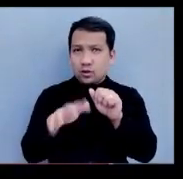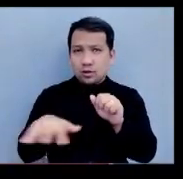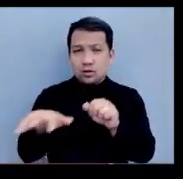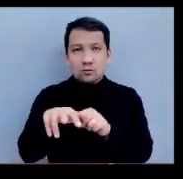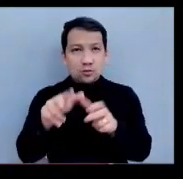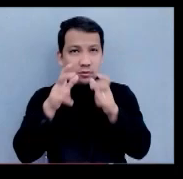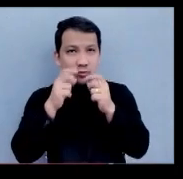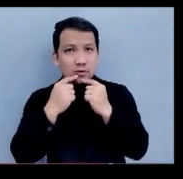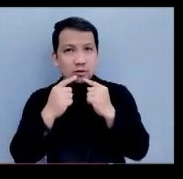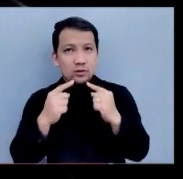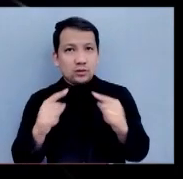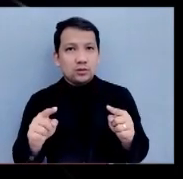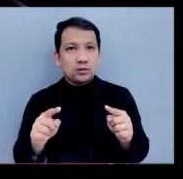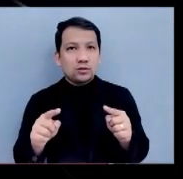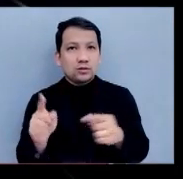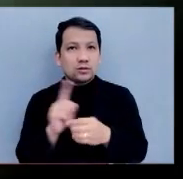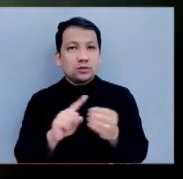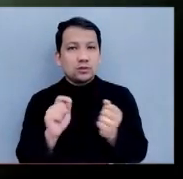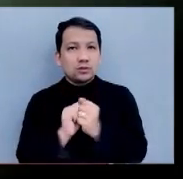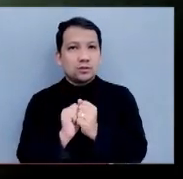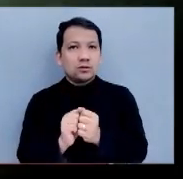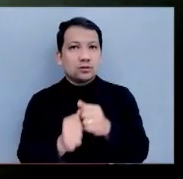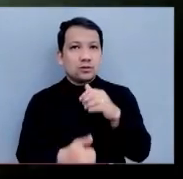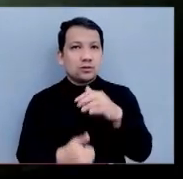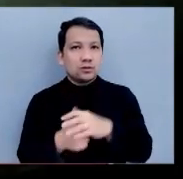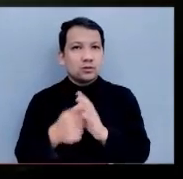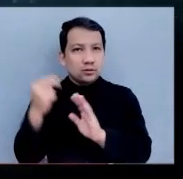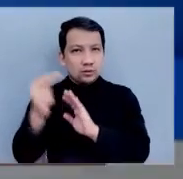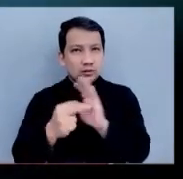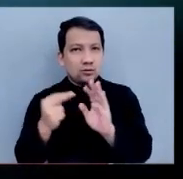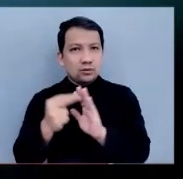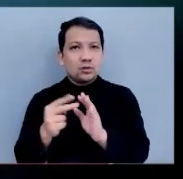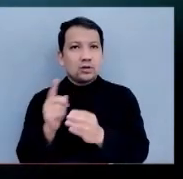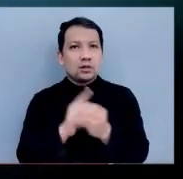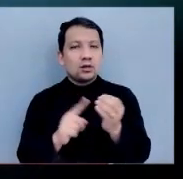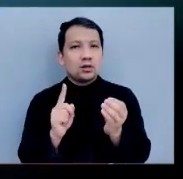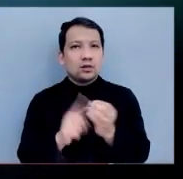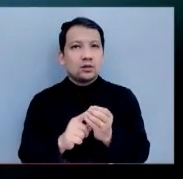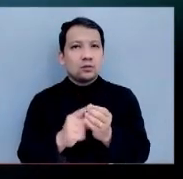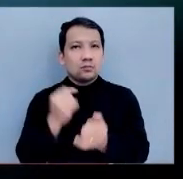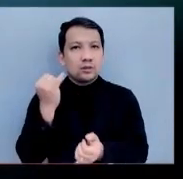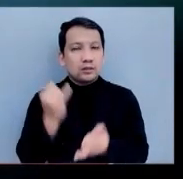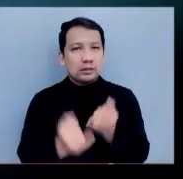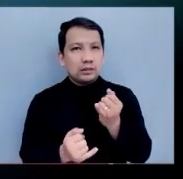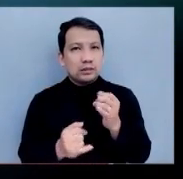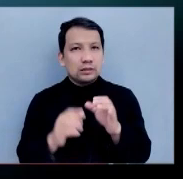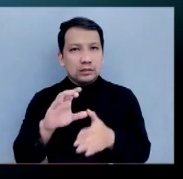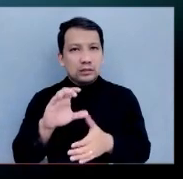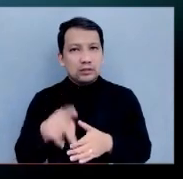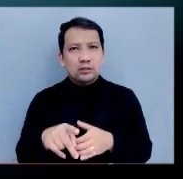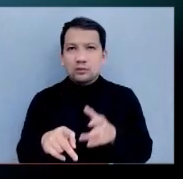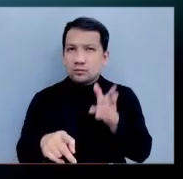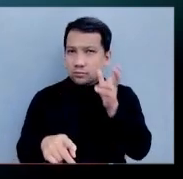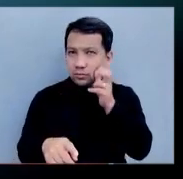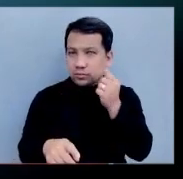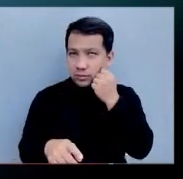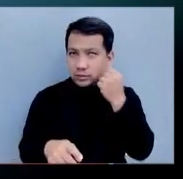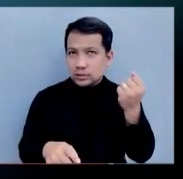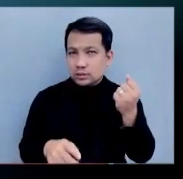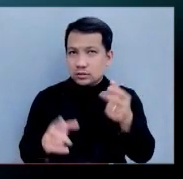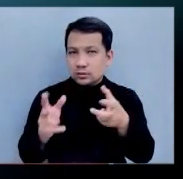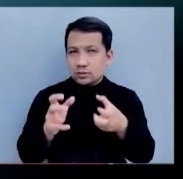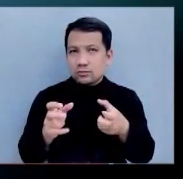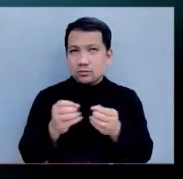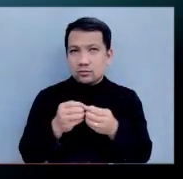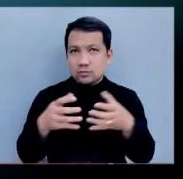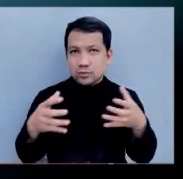balitang ito. At kasabay po niyan, lumabas ang isang video na naglalaman daw ng huling audio clip o yung tunog na nasagap mula sa sumabog